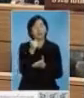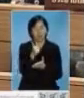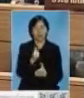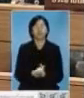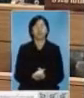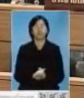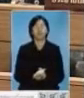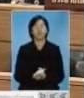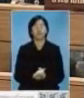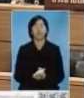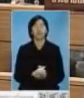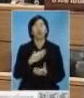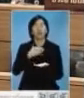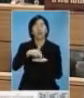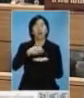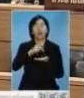ว่า